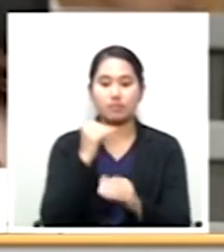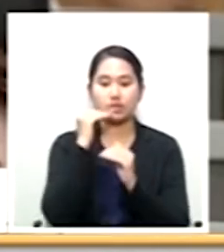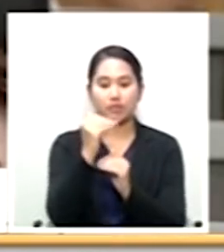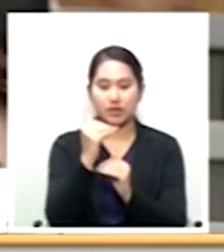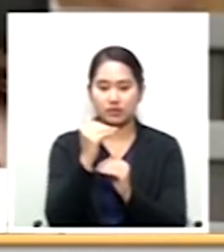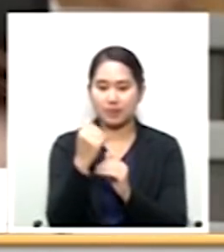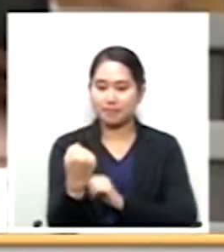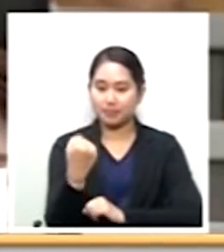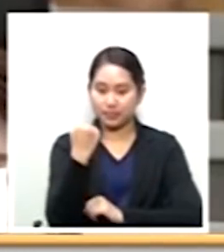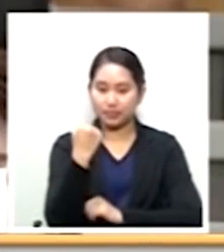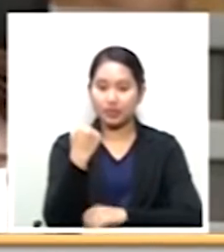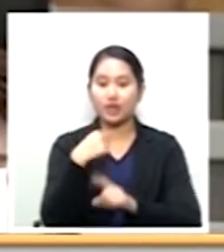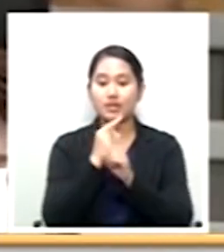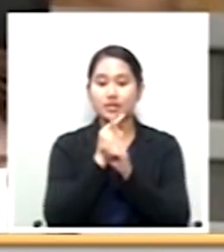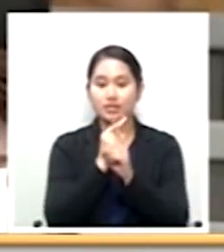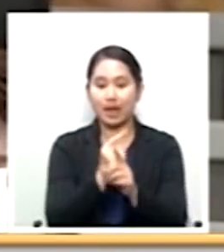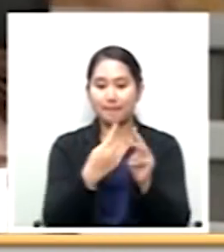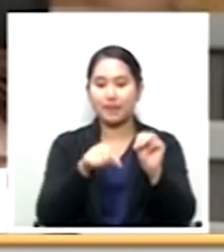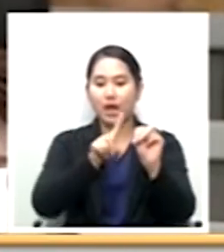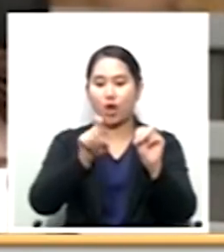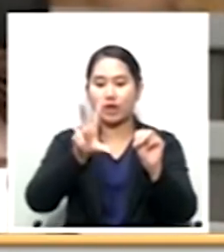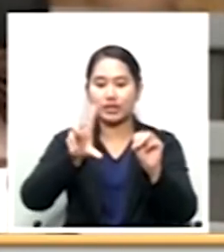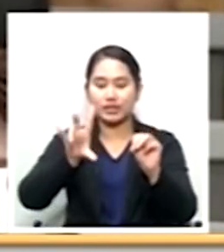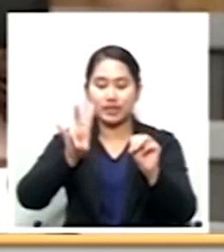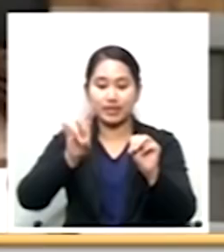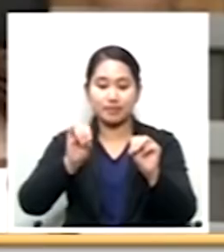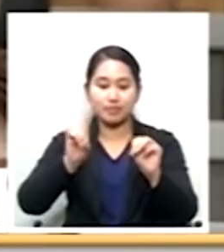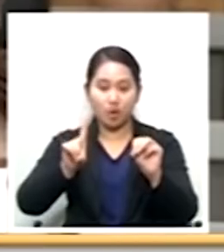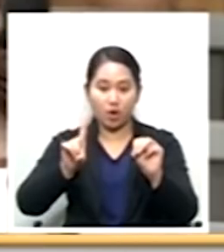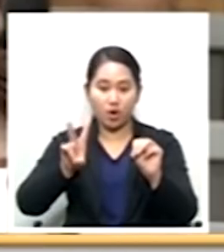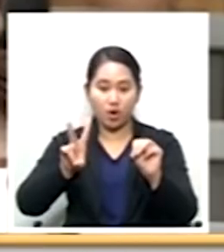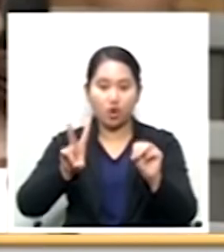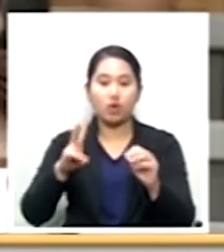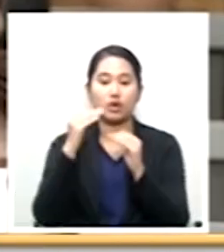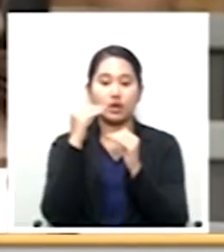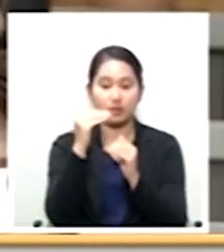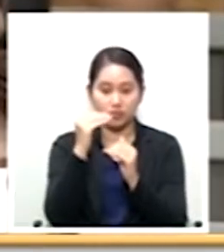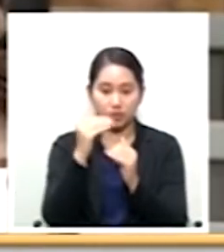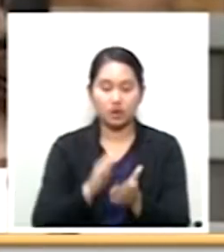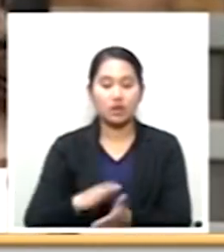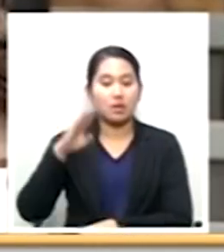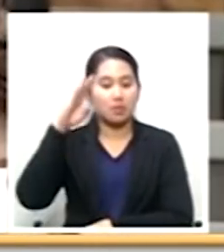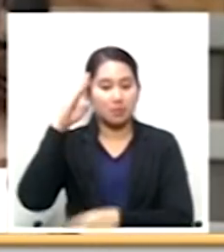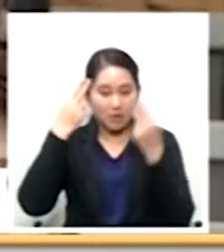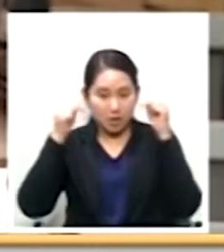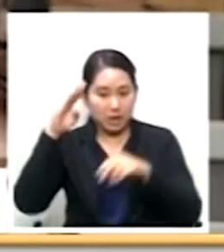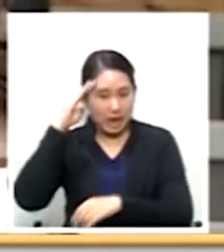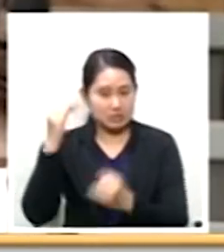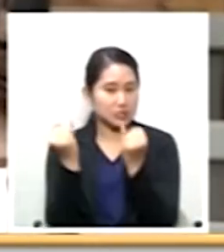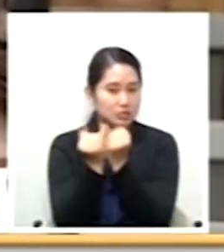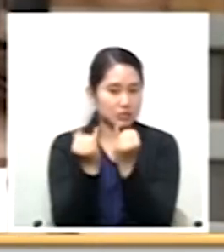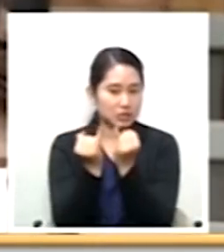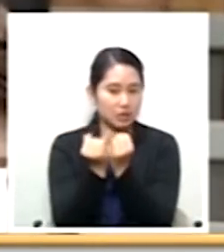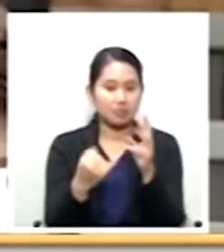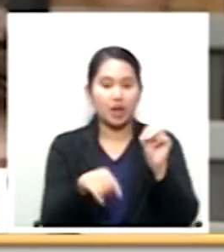คร่งครัดตามเงื่อนไขที่มาตรา172กำหนดพลเอกประยุทธ์จะเคยชินจะใช้ช่องทางมาตรา172